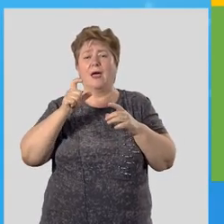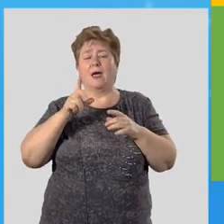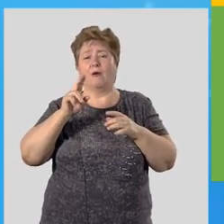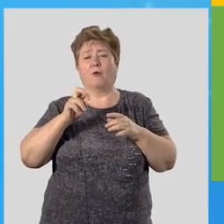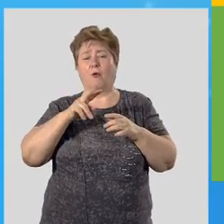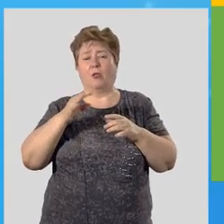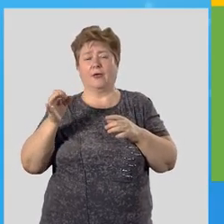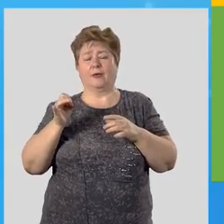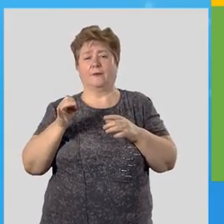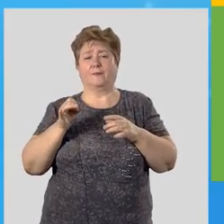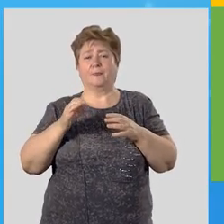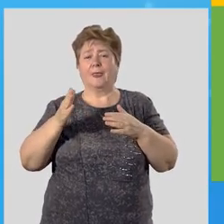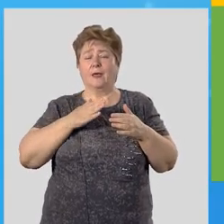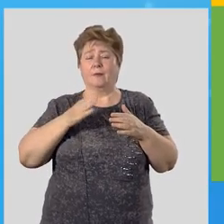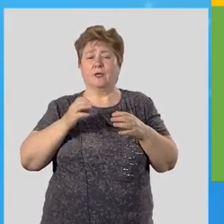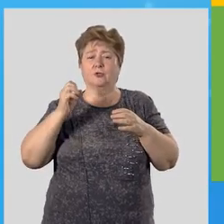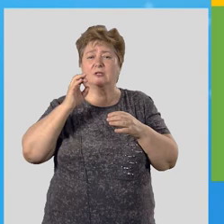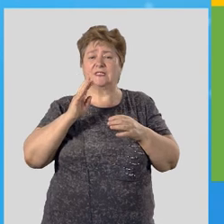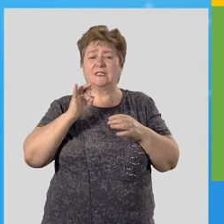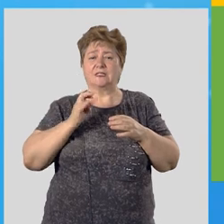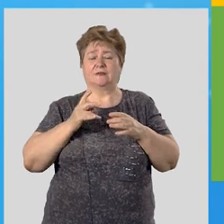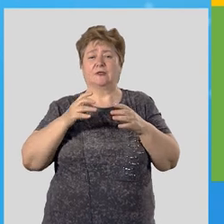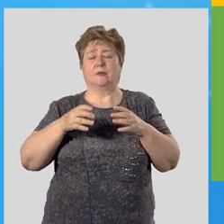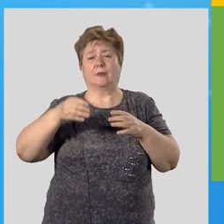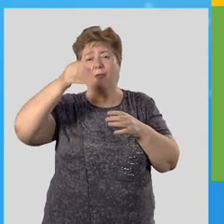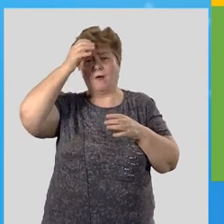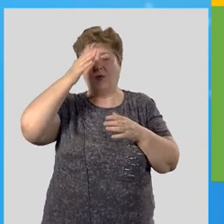экологи. Между